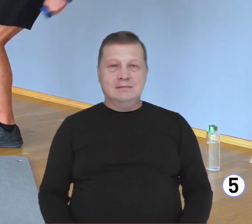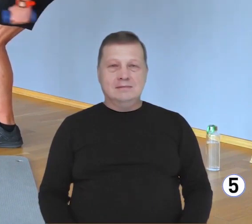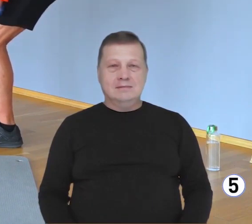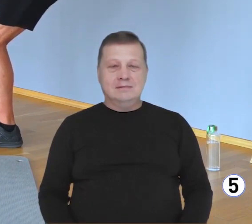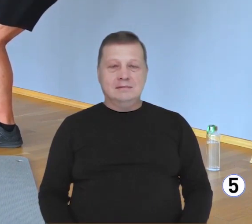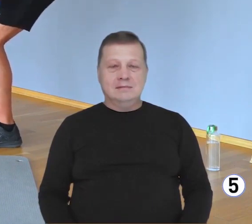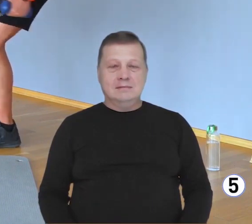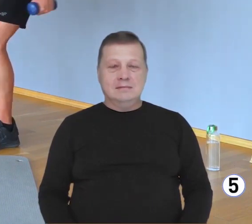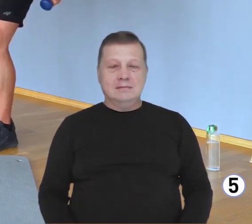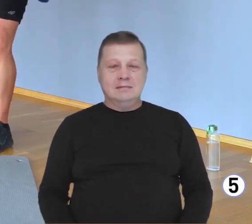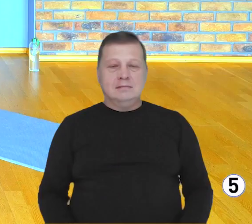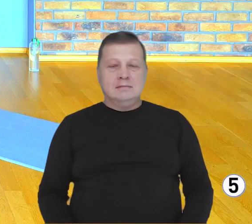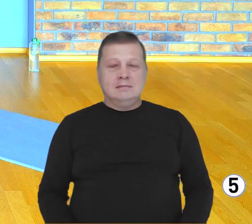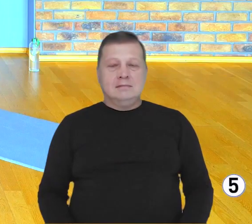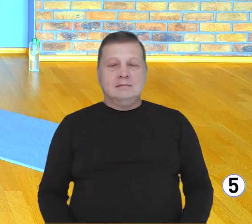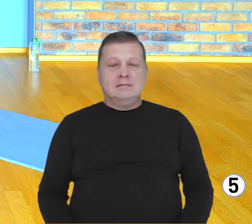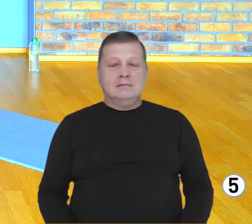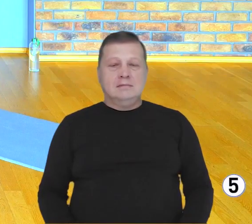Dynamicznie.